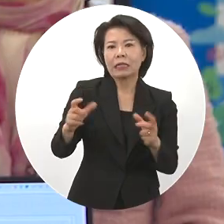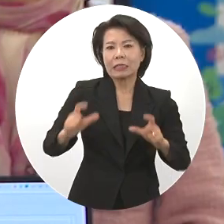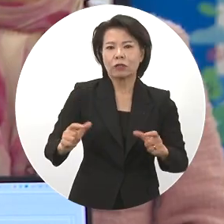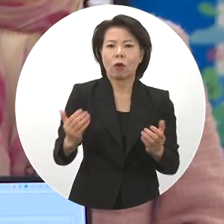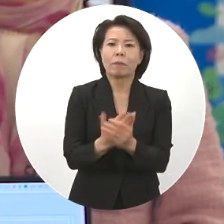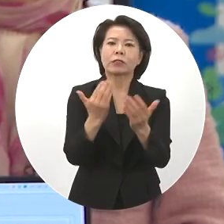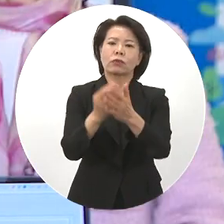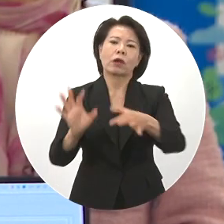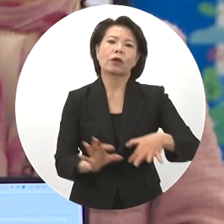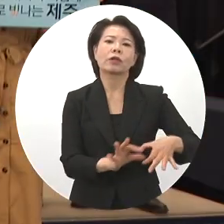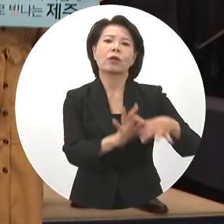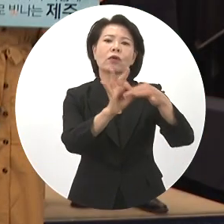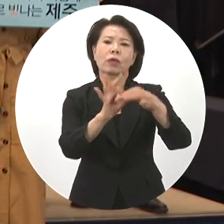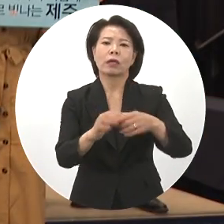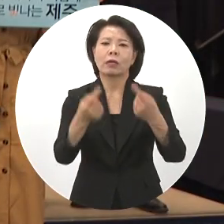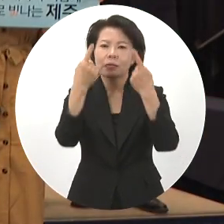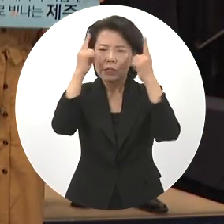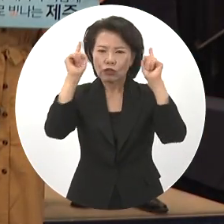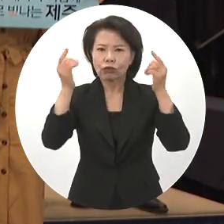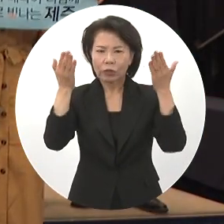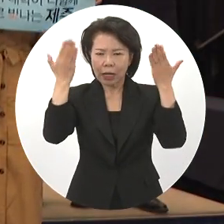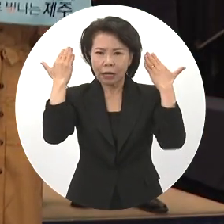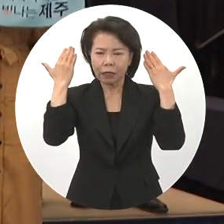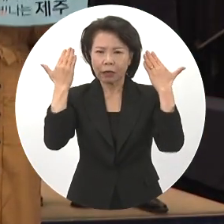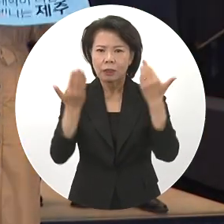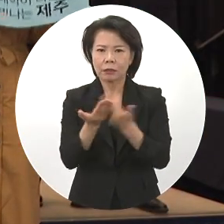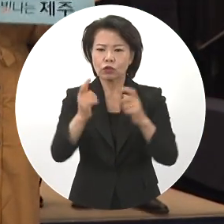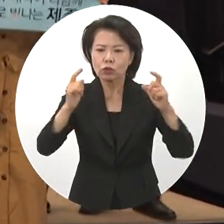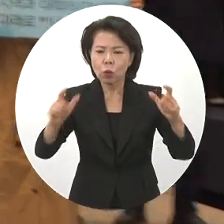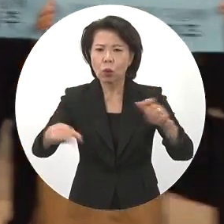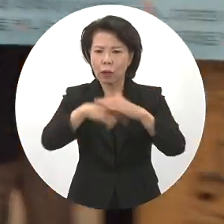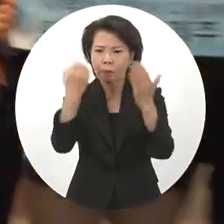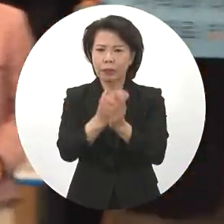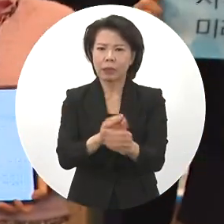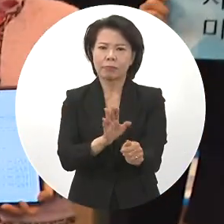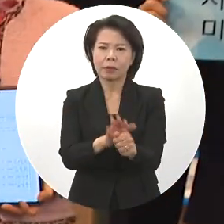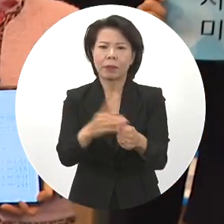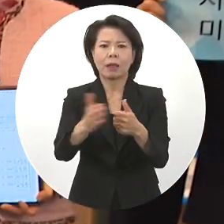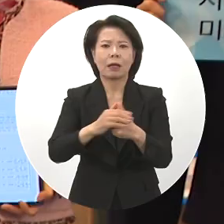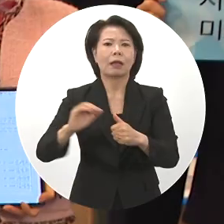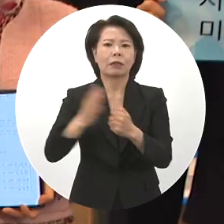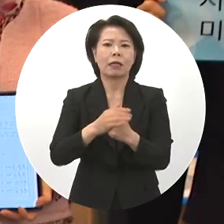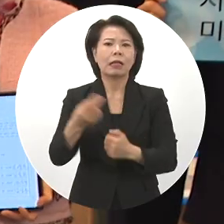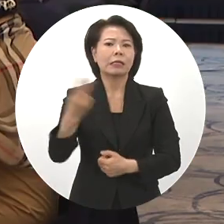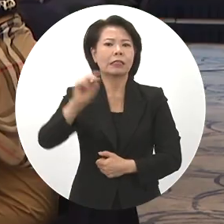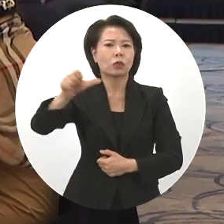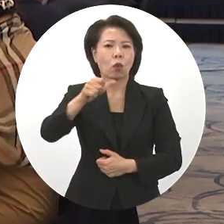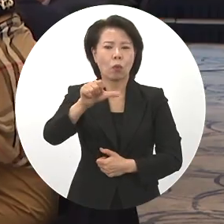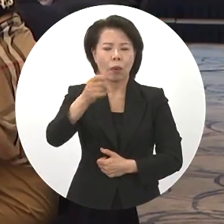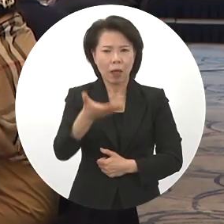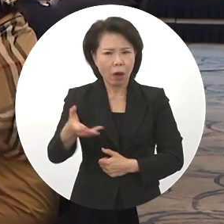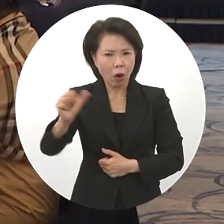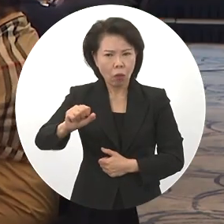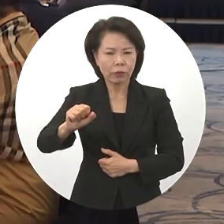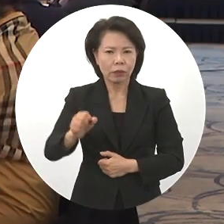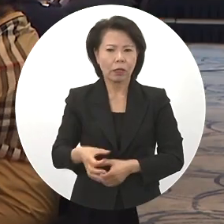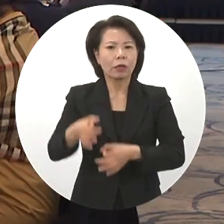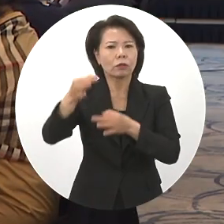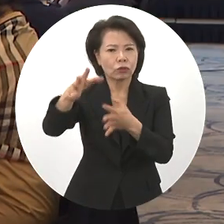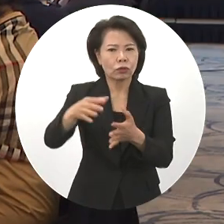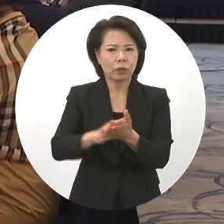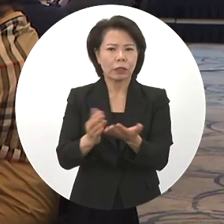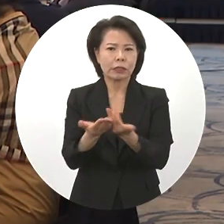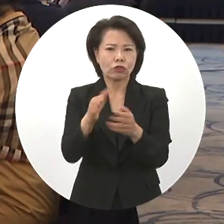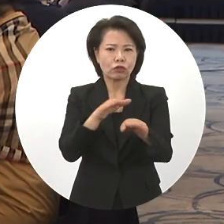연계한 전략적 대학 육성이 목적입니다. 향후 5년간 2,500억 원을 투입해